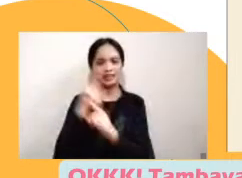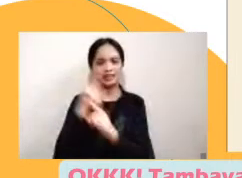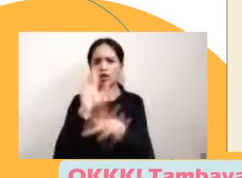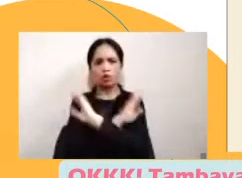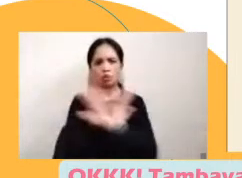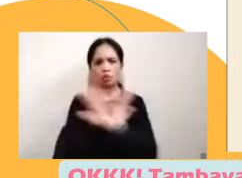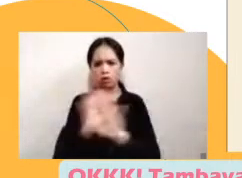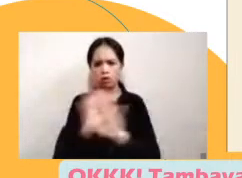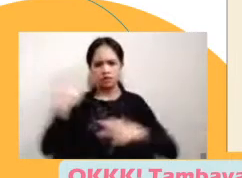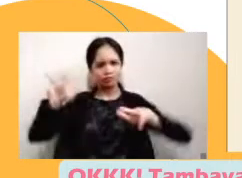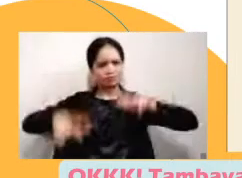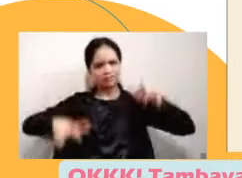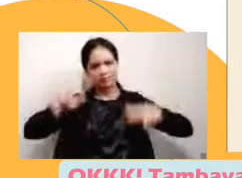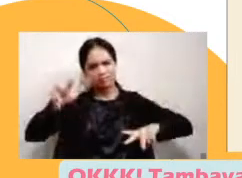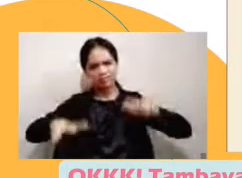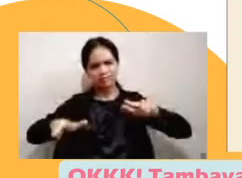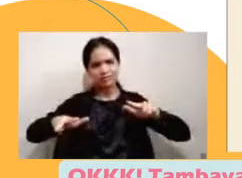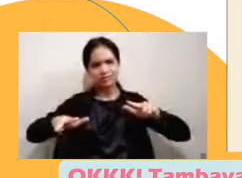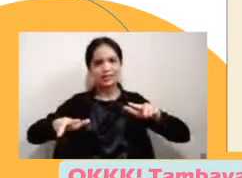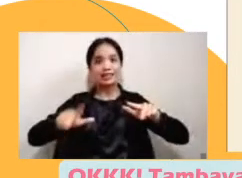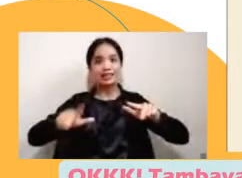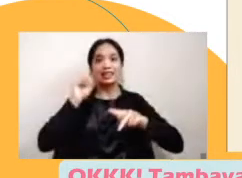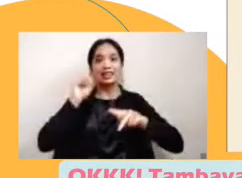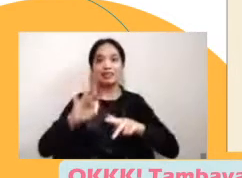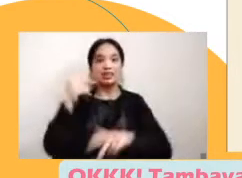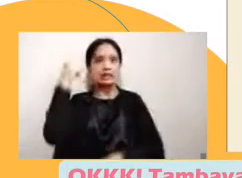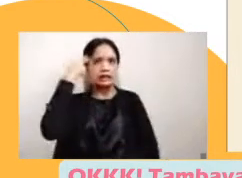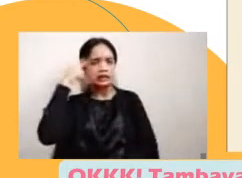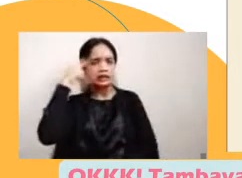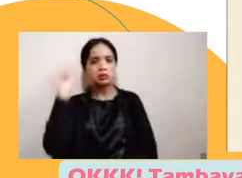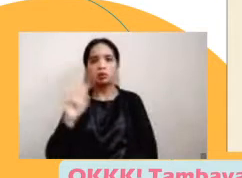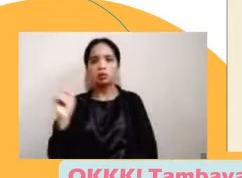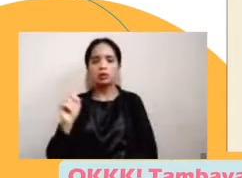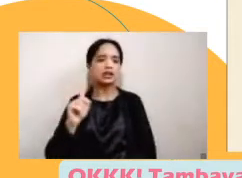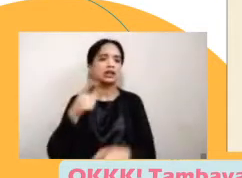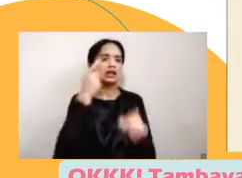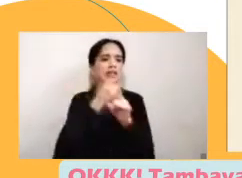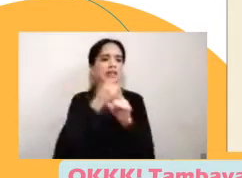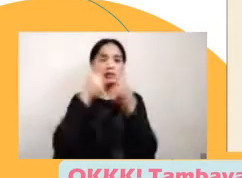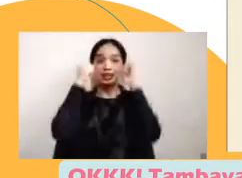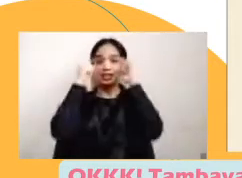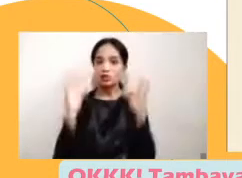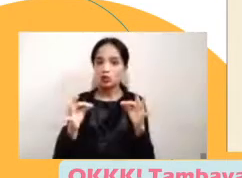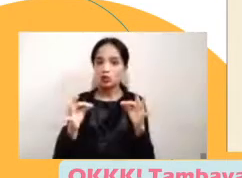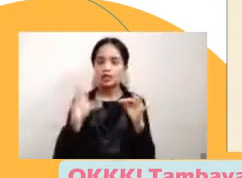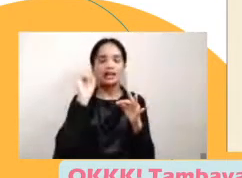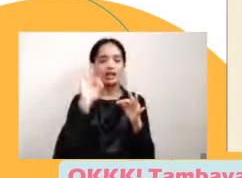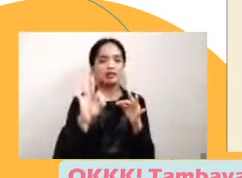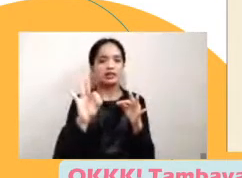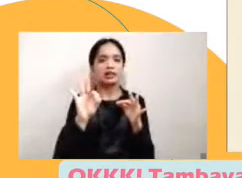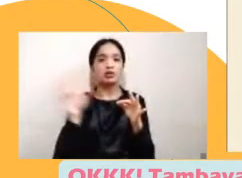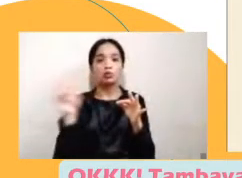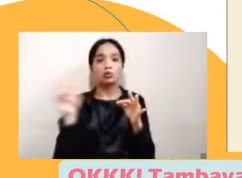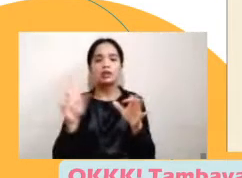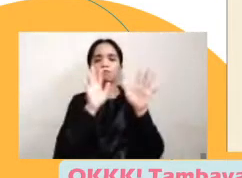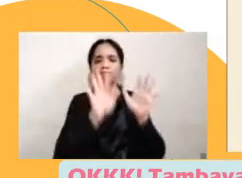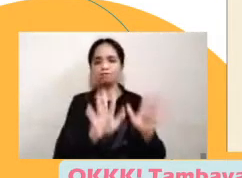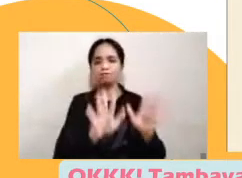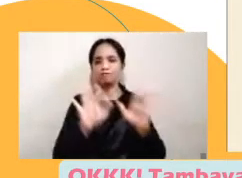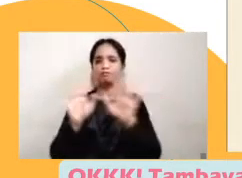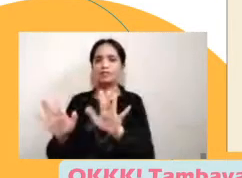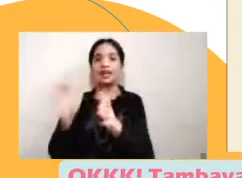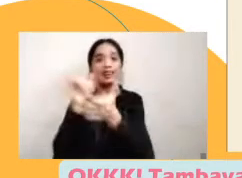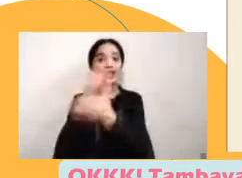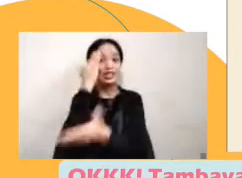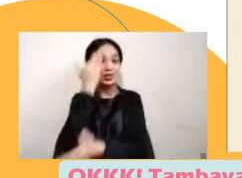panic, no? Kasi pas nakakaisip tayo ng mga tamang desisyon kapag tayo ay kalmado. Kaya naman,